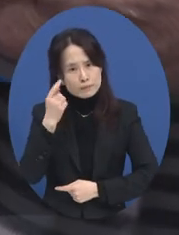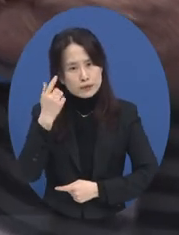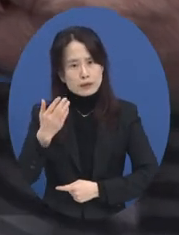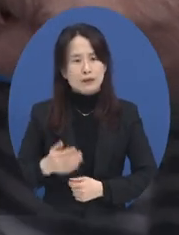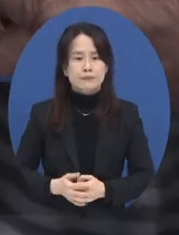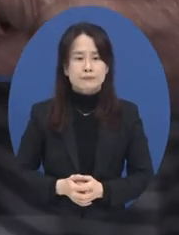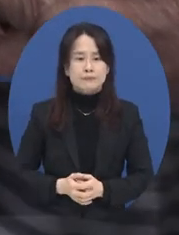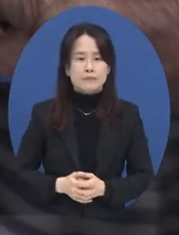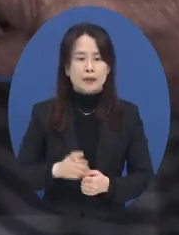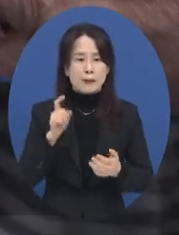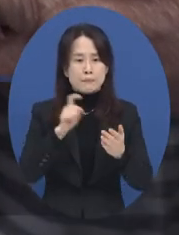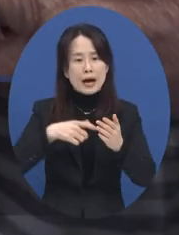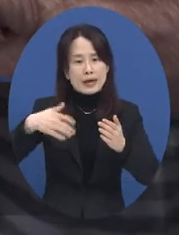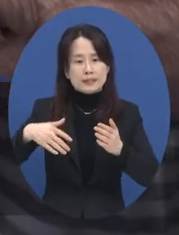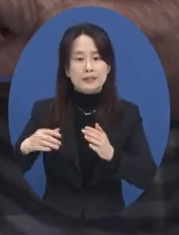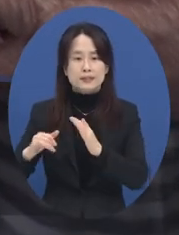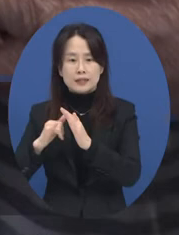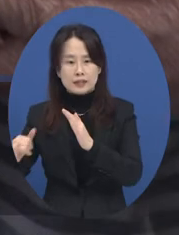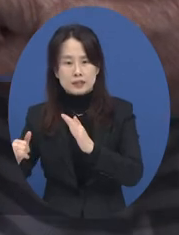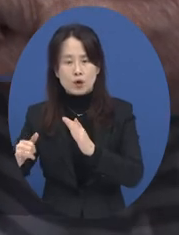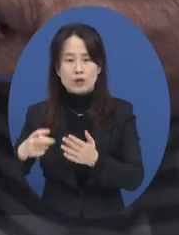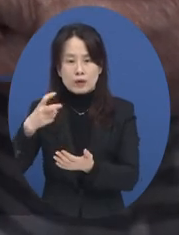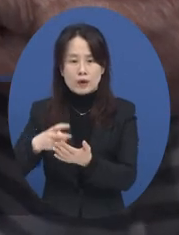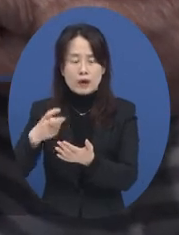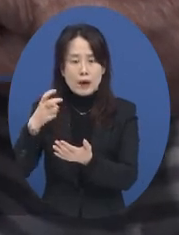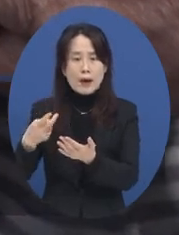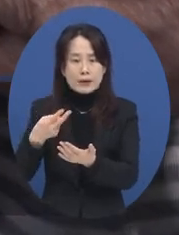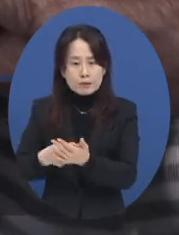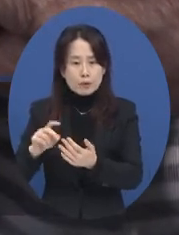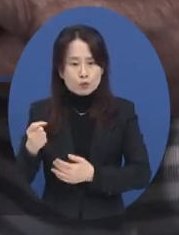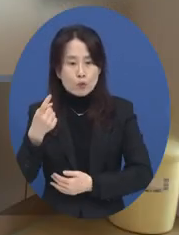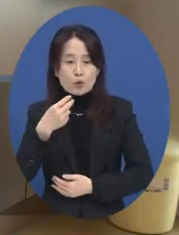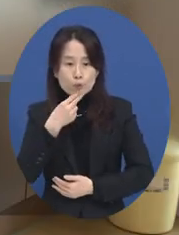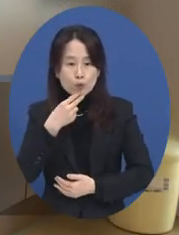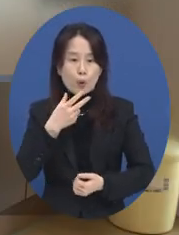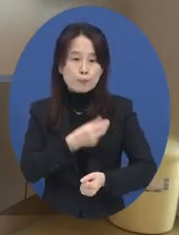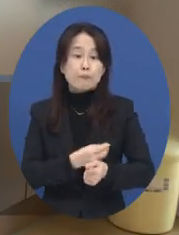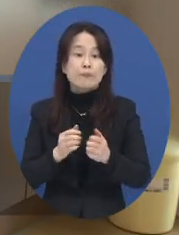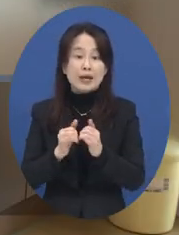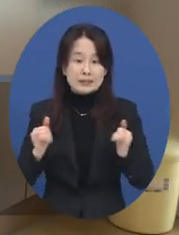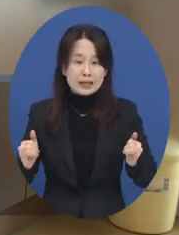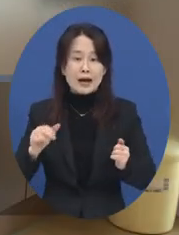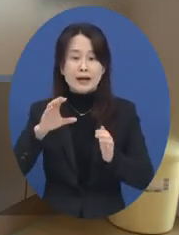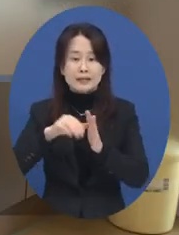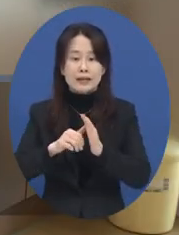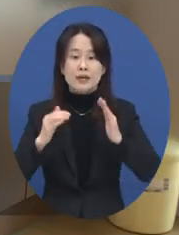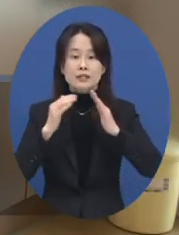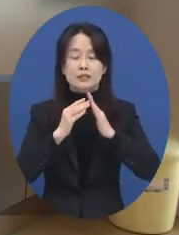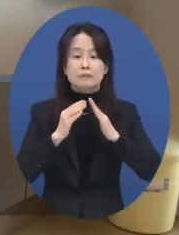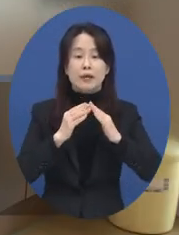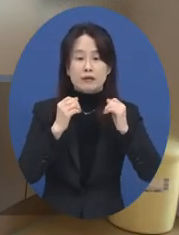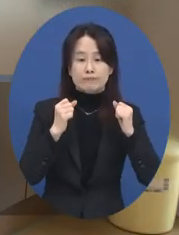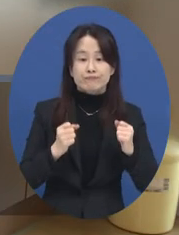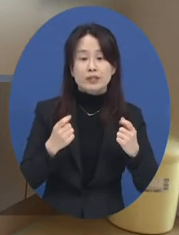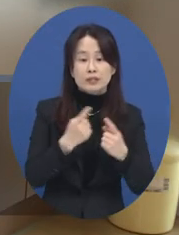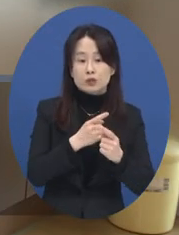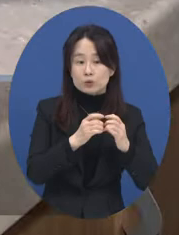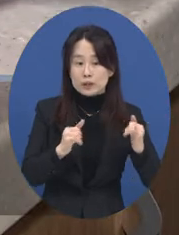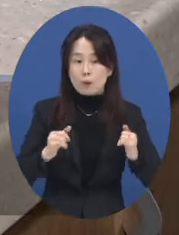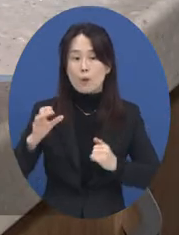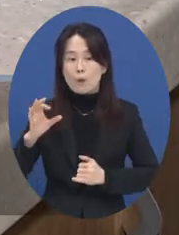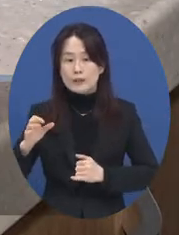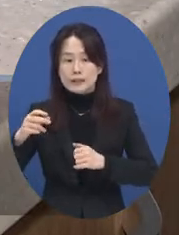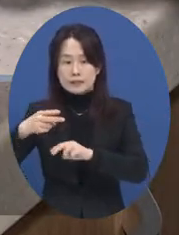확진 되지 않은 동거인 이 이번 유엔이 없고 예방접종 완료 자인 경우에는 재택 치료 대상자와 화장실